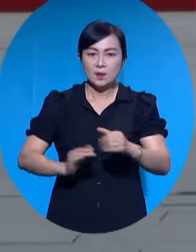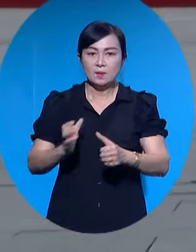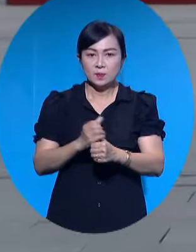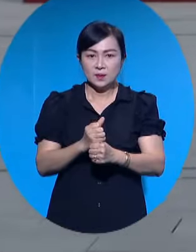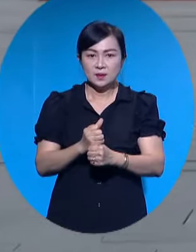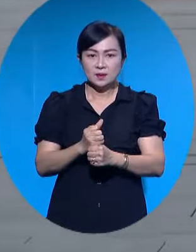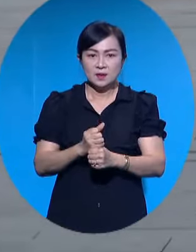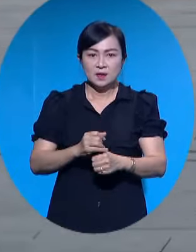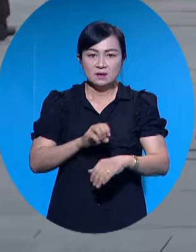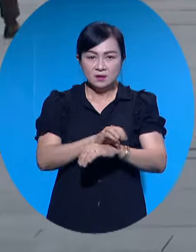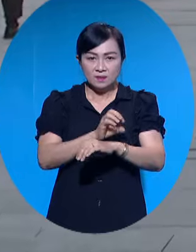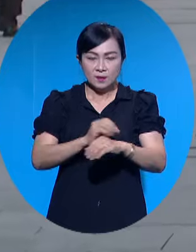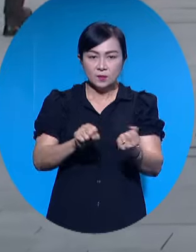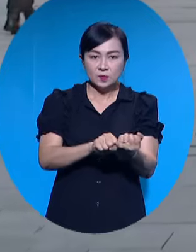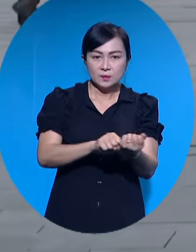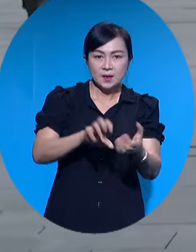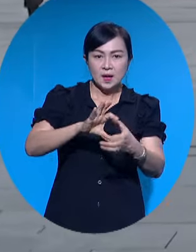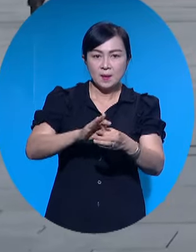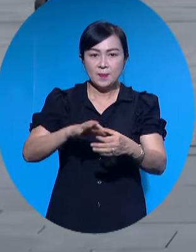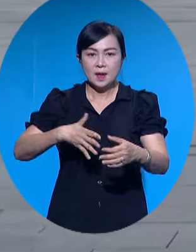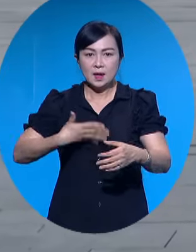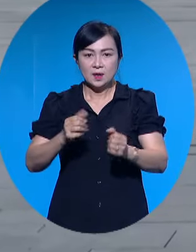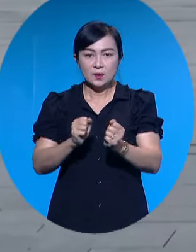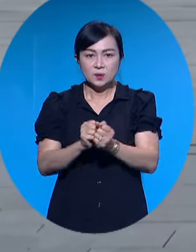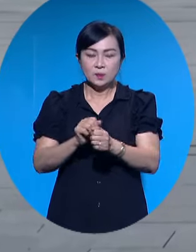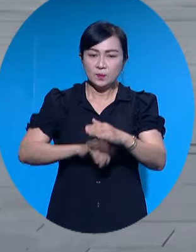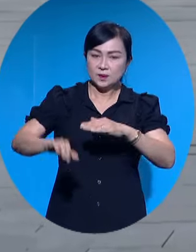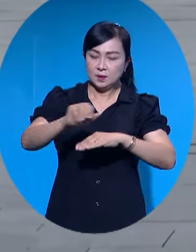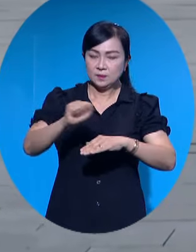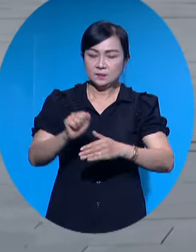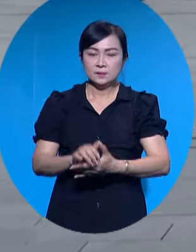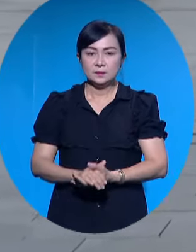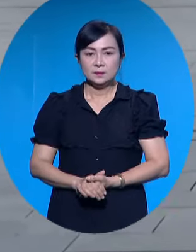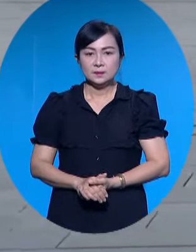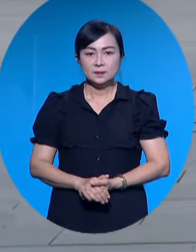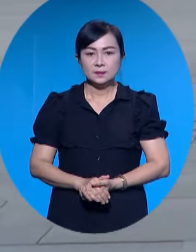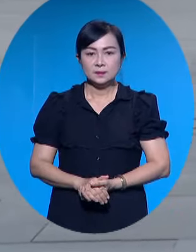mục đích tạo cơ chế tư vấn và thúc đẩy hợp tác vì những lợi ích chung của châu Âu.